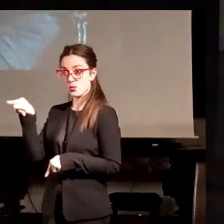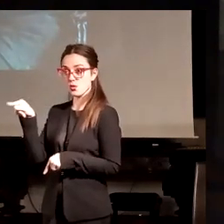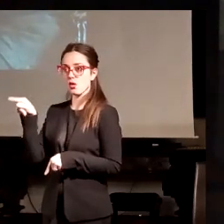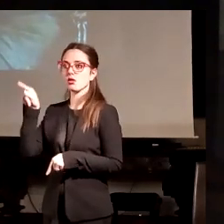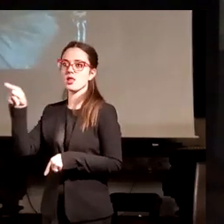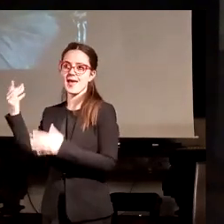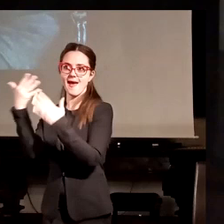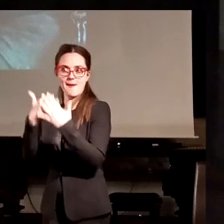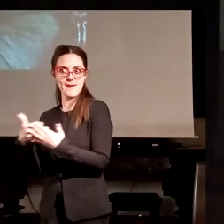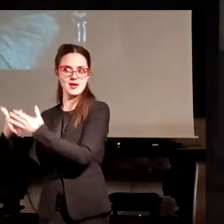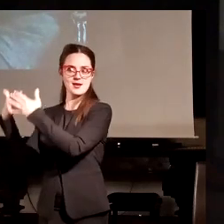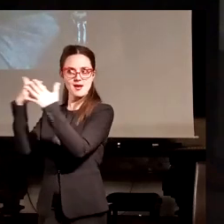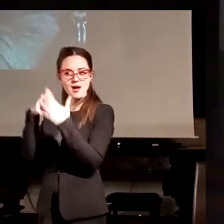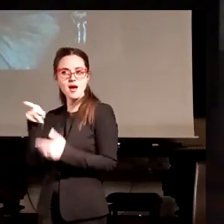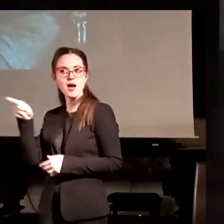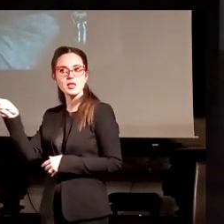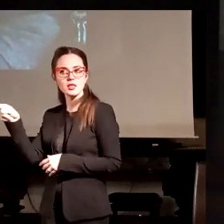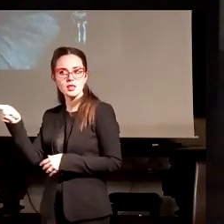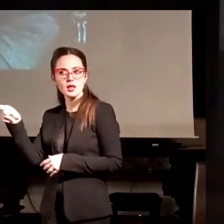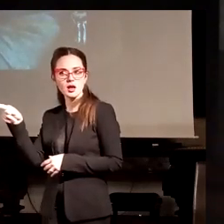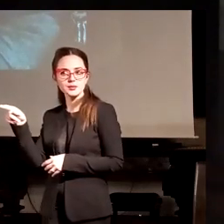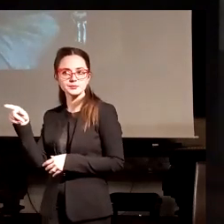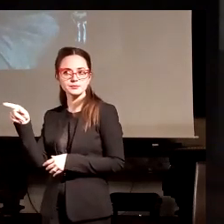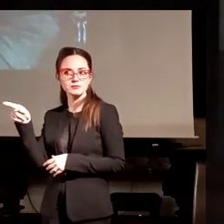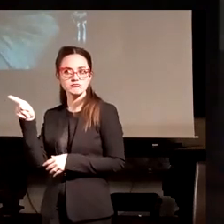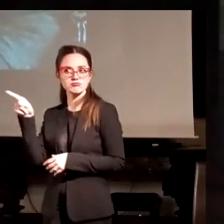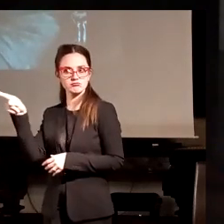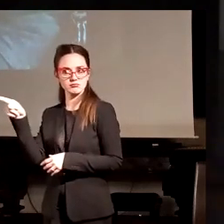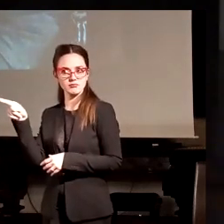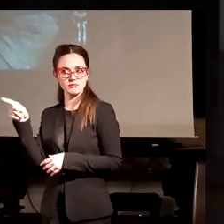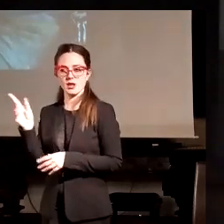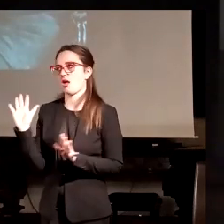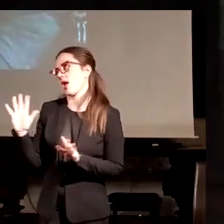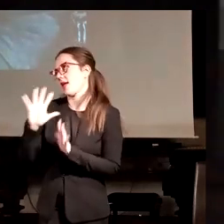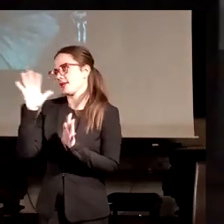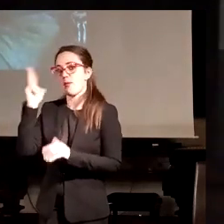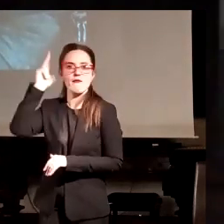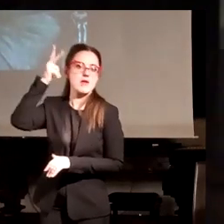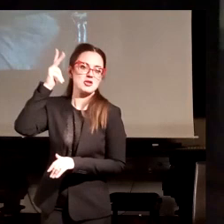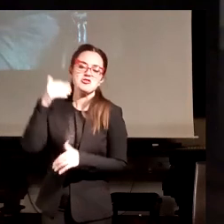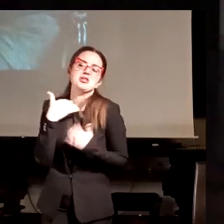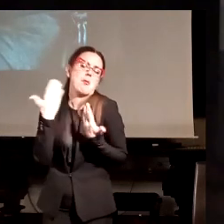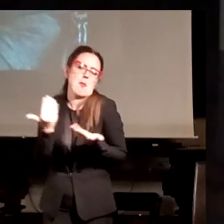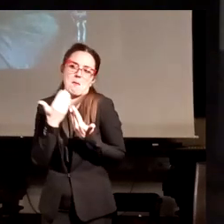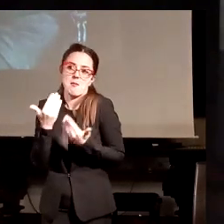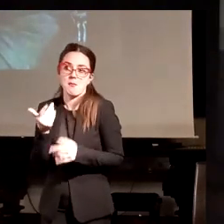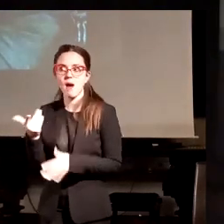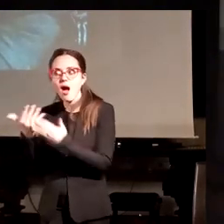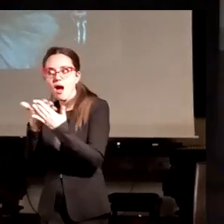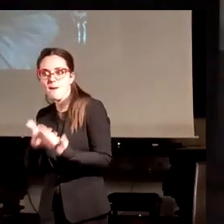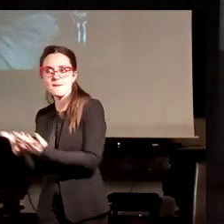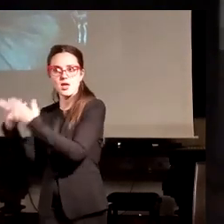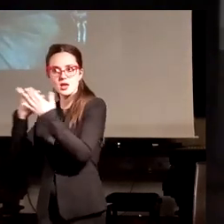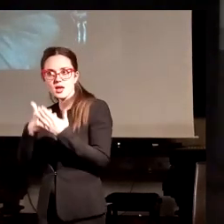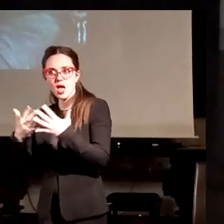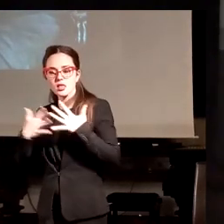scozzesi europei fin nel midollo ci avesse sposato una francese non avrebbero detto niente ma l'americana